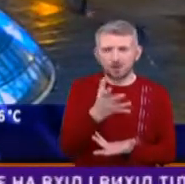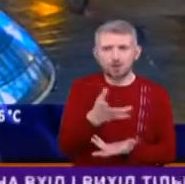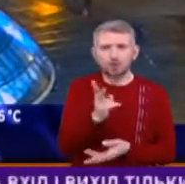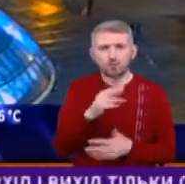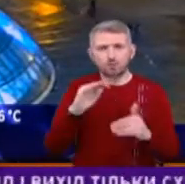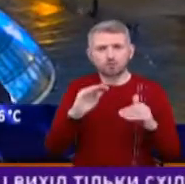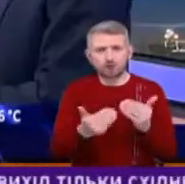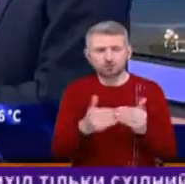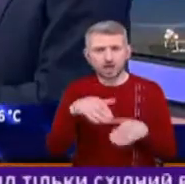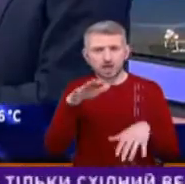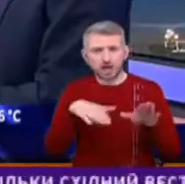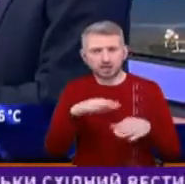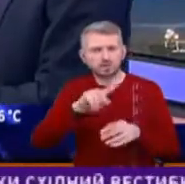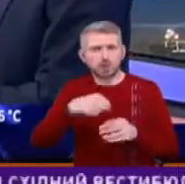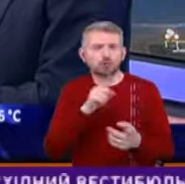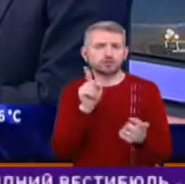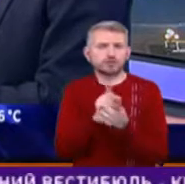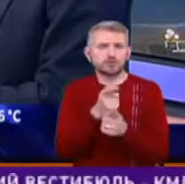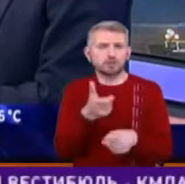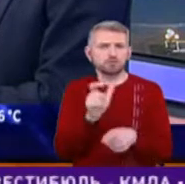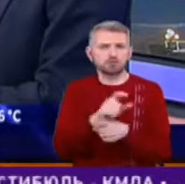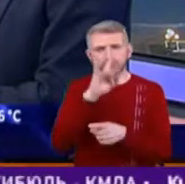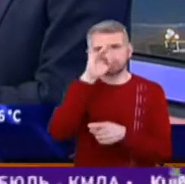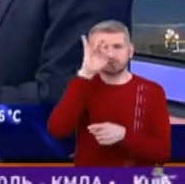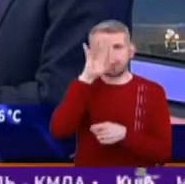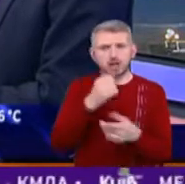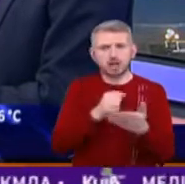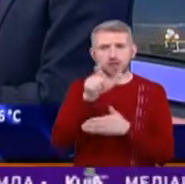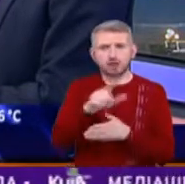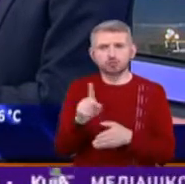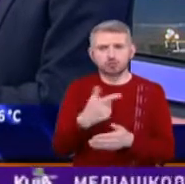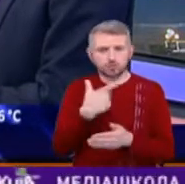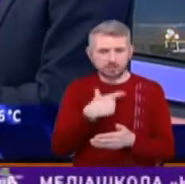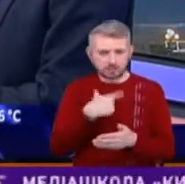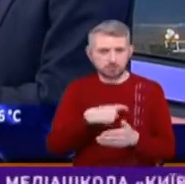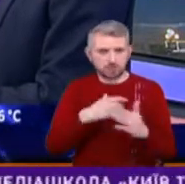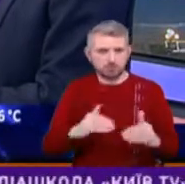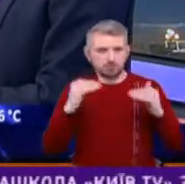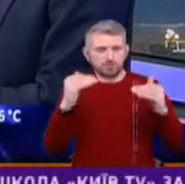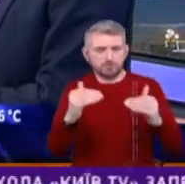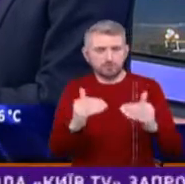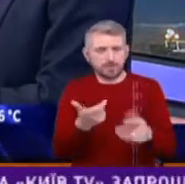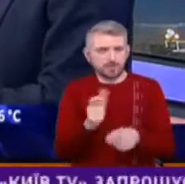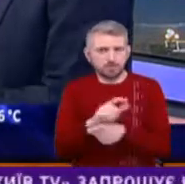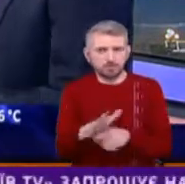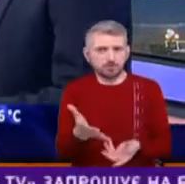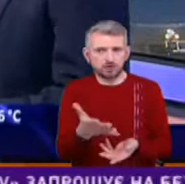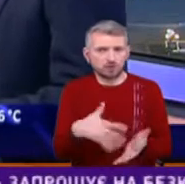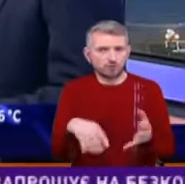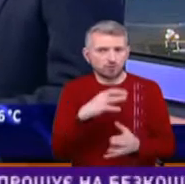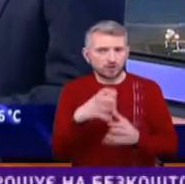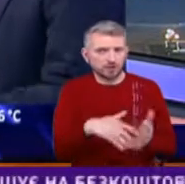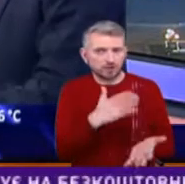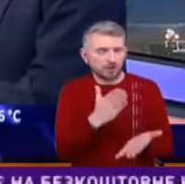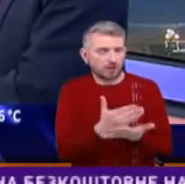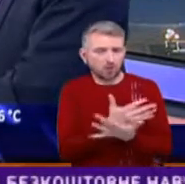нижчий рейтинг, вони вимагають там зустрітися з більш рейтинговим кандидатом для того, щоб підняти свій рейтинг. Не більше того. Ну, на жаль, так вони є різні. Є